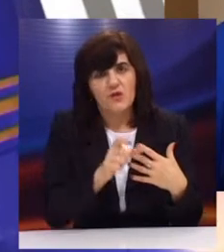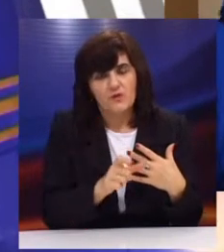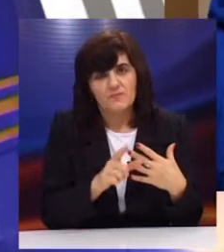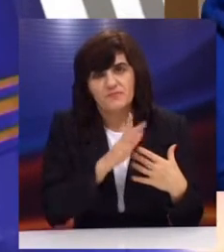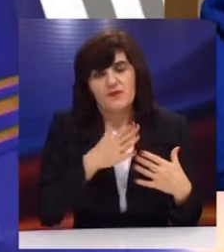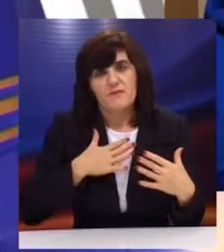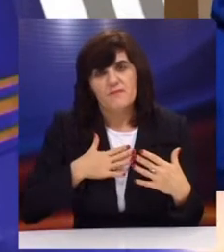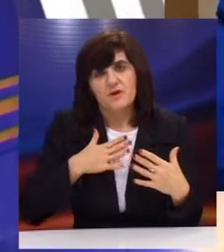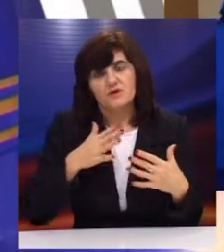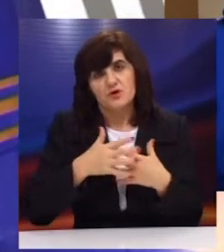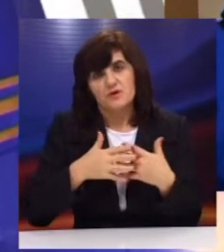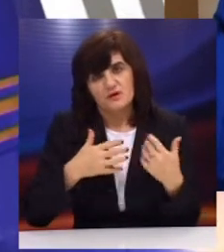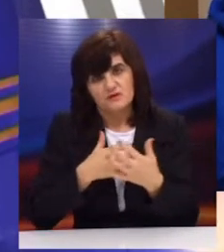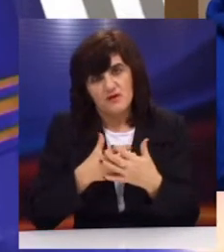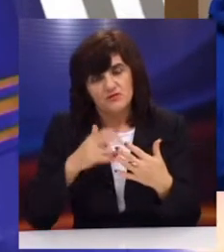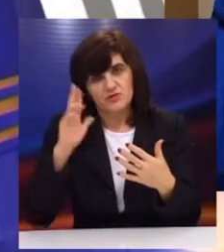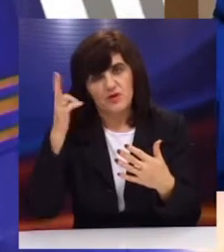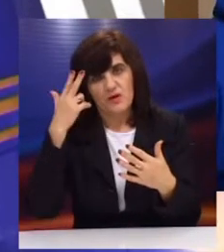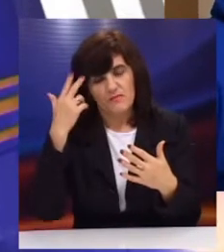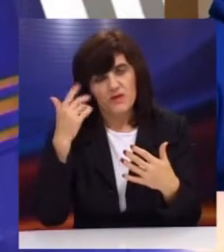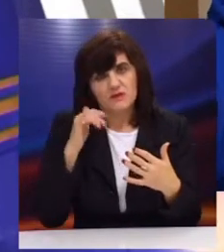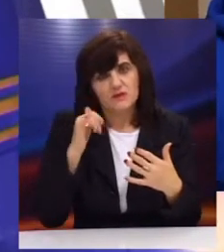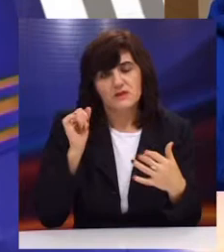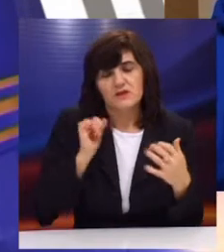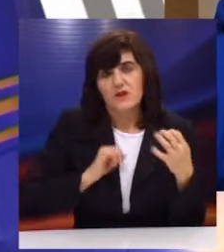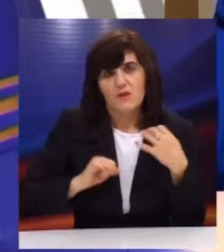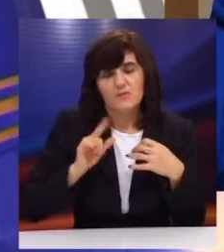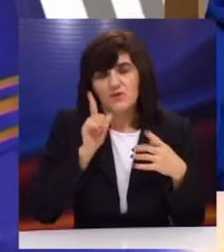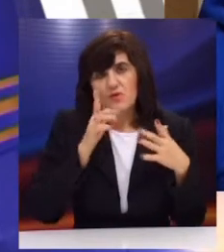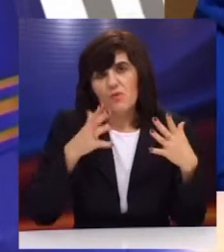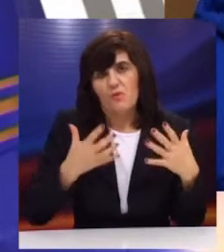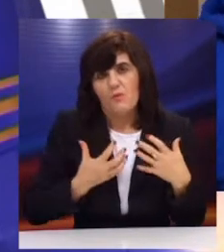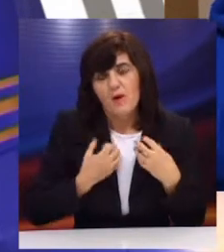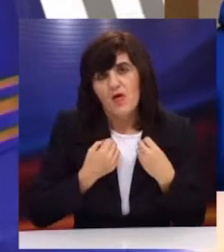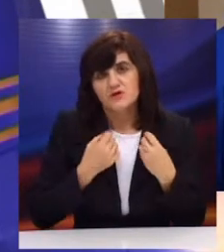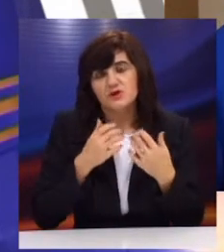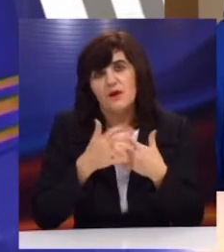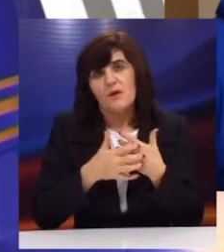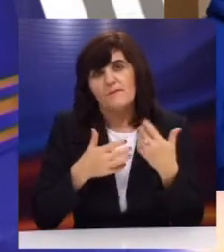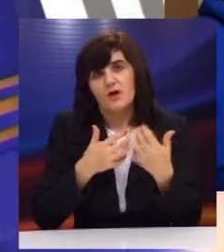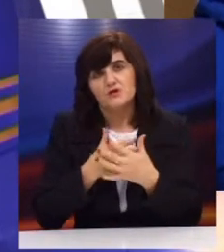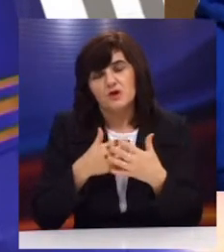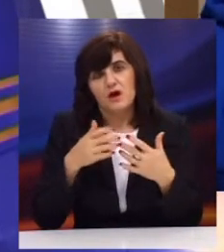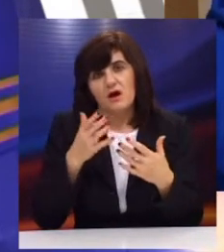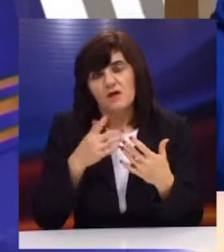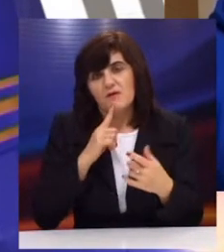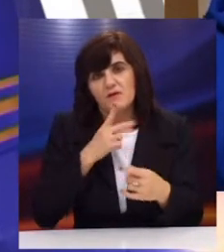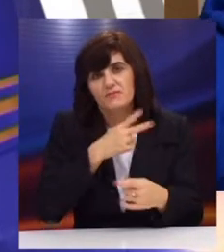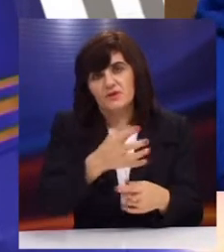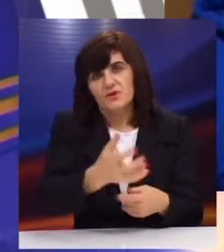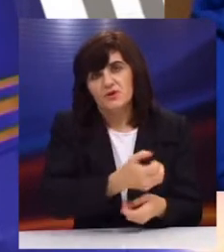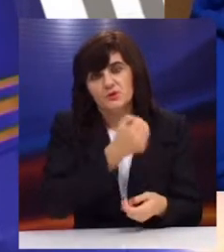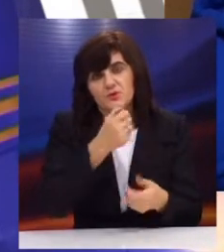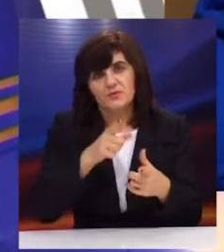mačka je bila naša. Prepoznali smo je po šarama, bila je vidno uplašena, povređena. Mi smo je